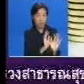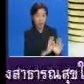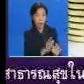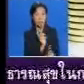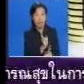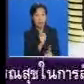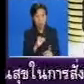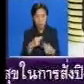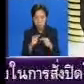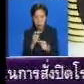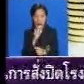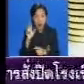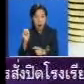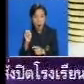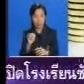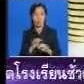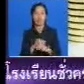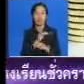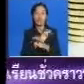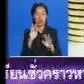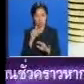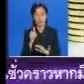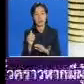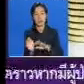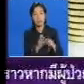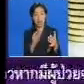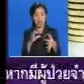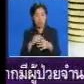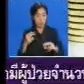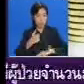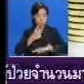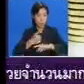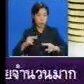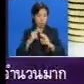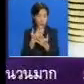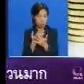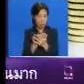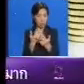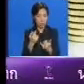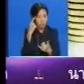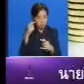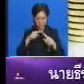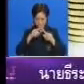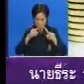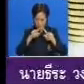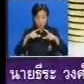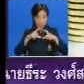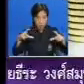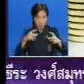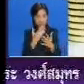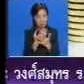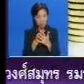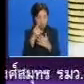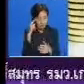ว้นมาอยู่แล้วนะครับอีกหนึ่งเรื่องครับมาดูทางด้านรัฐมนตรีคลังนะฮะก็เตรียมนะครับจะมีการโยกวงเงินพันธบัตรออมทรัพย์ไทยเข้มแข็งล็อตที่3